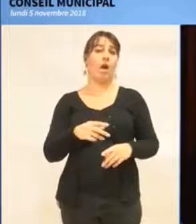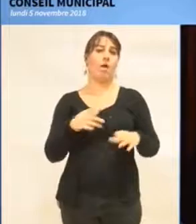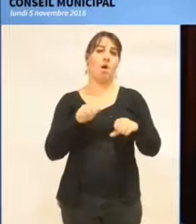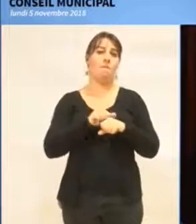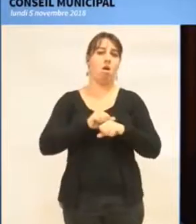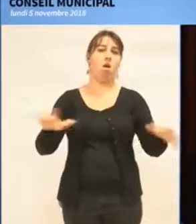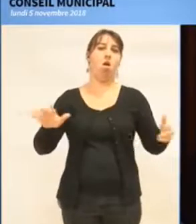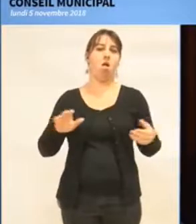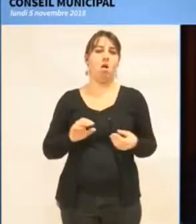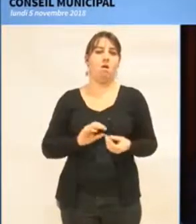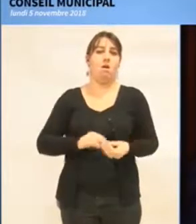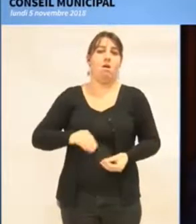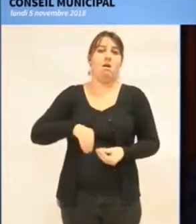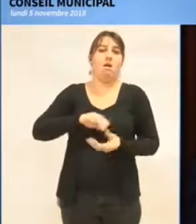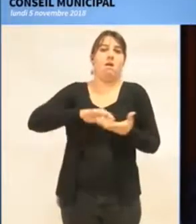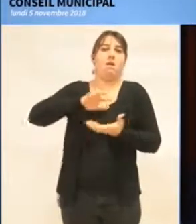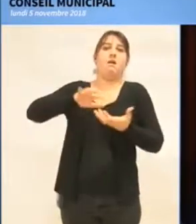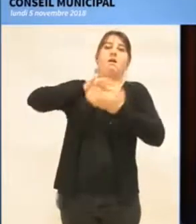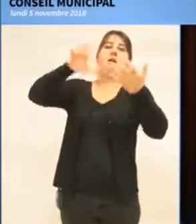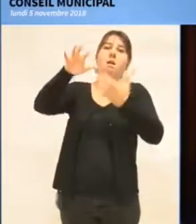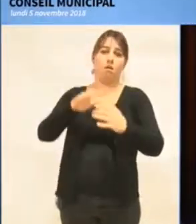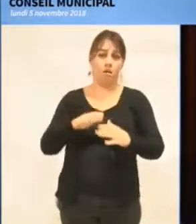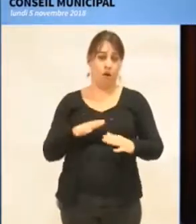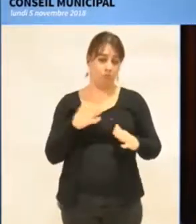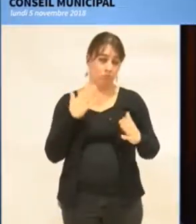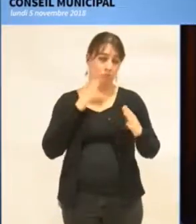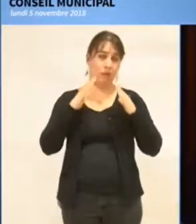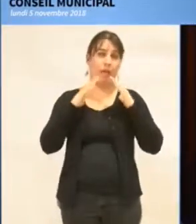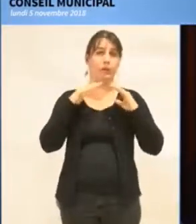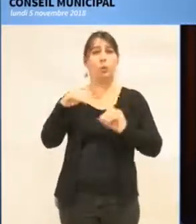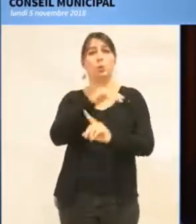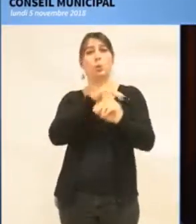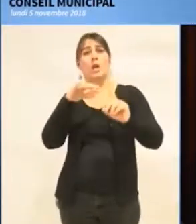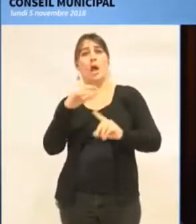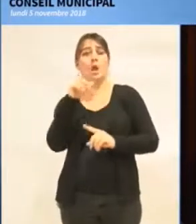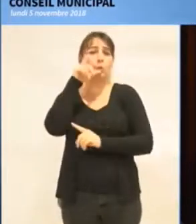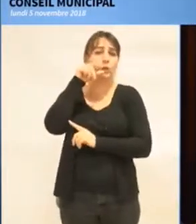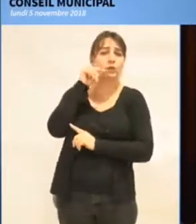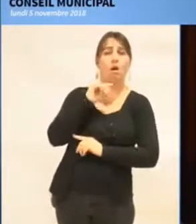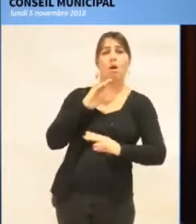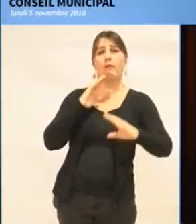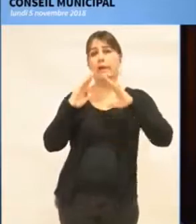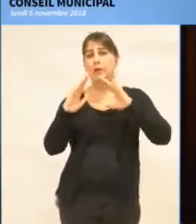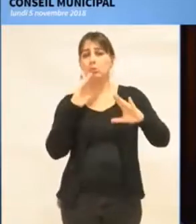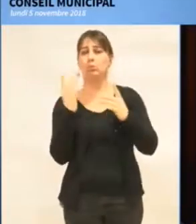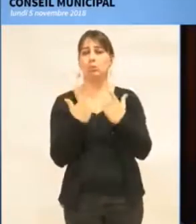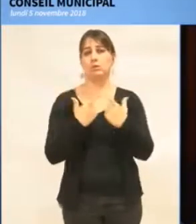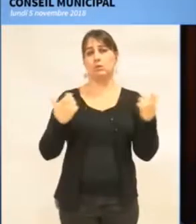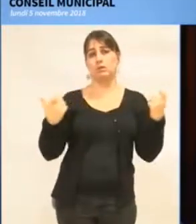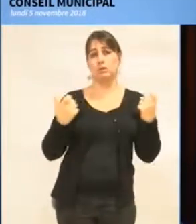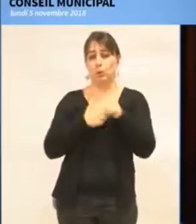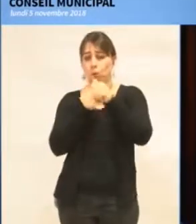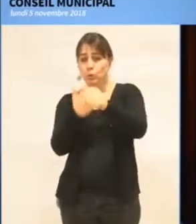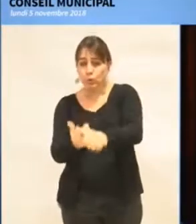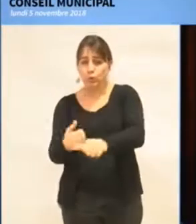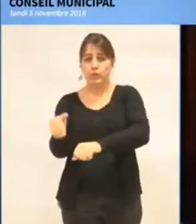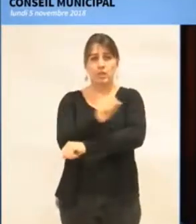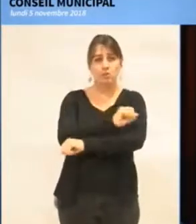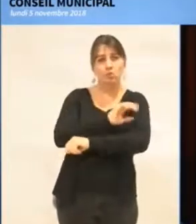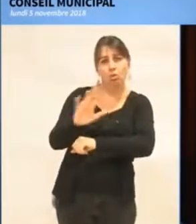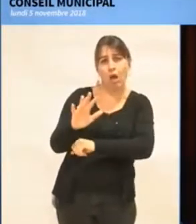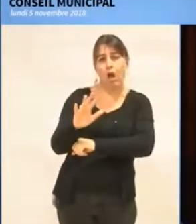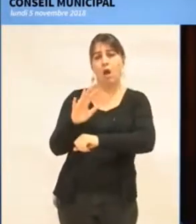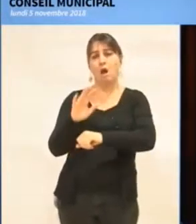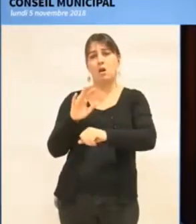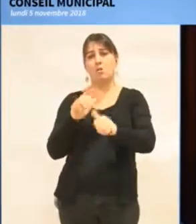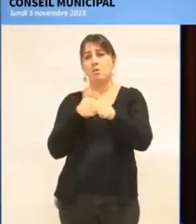sociaux, et par un phénomène très simple, qui est le phénomène de la surinformation liée aux médias et aux chaînes d'infos, qui ont trouvé